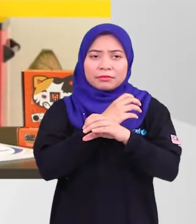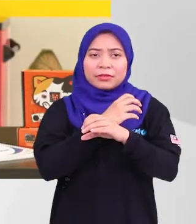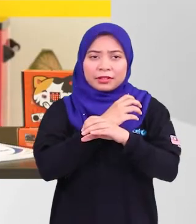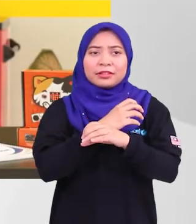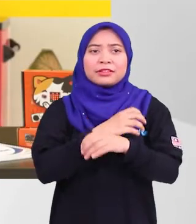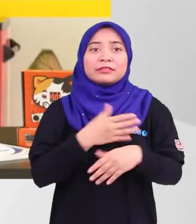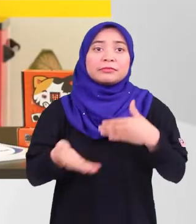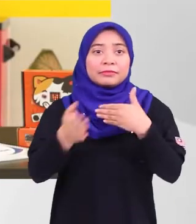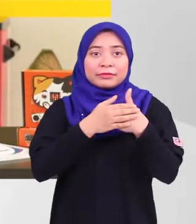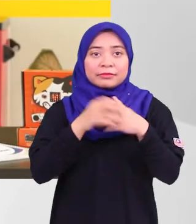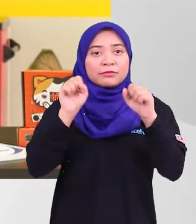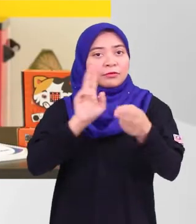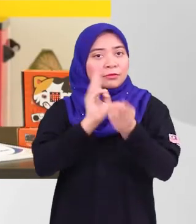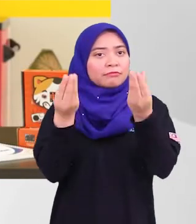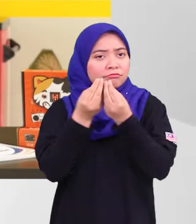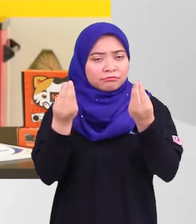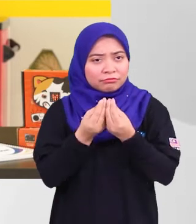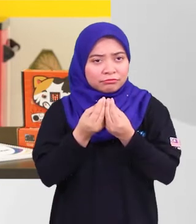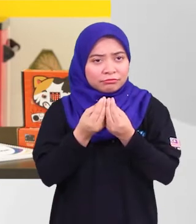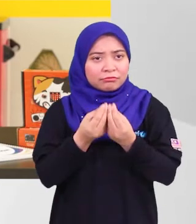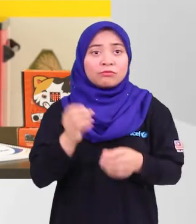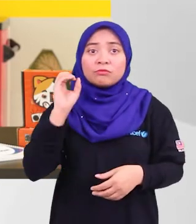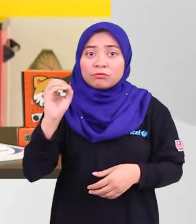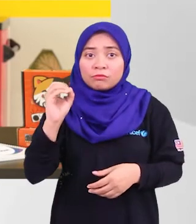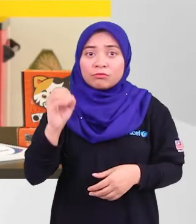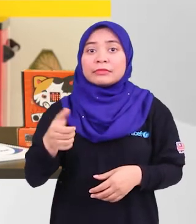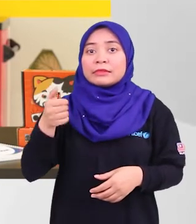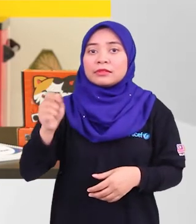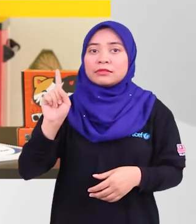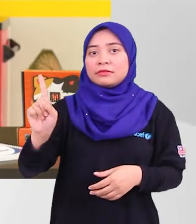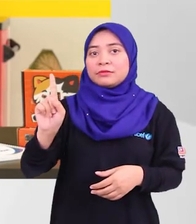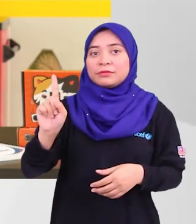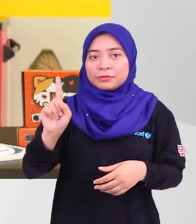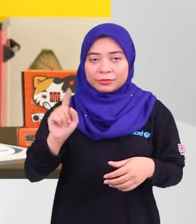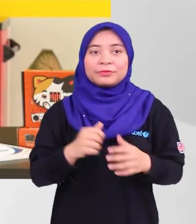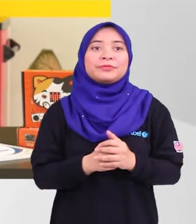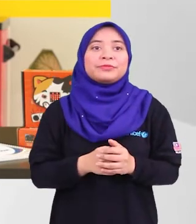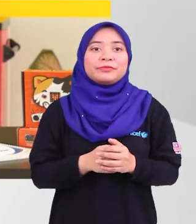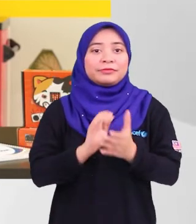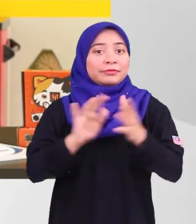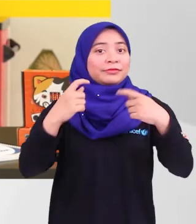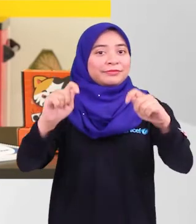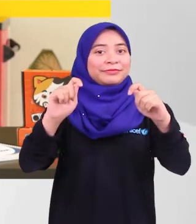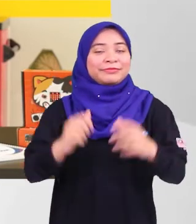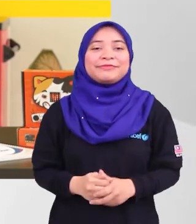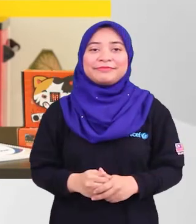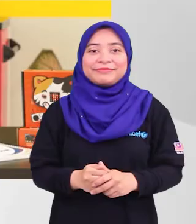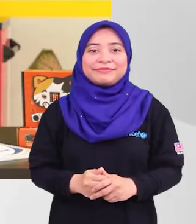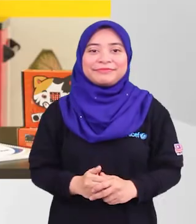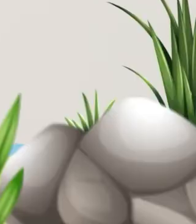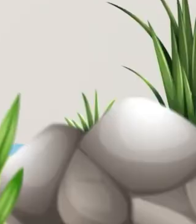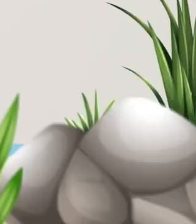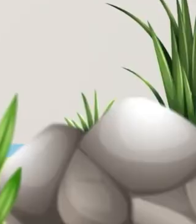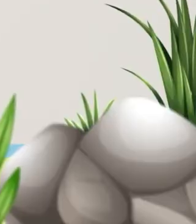Sebagai cabaran, cuba kembalikan nilai pemboleh ubah kiraan kepada kosong apabila salah satu butang ditekan. Selamat mencuba!